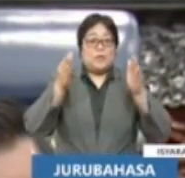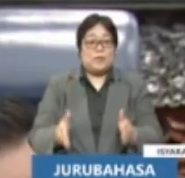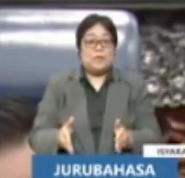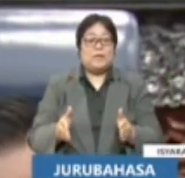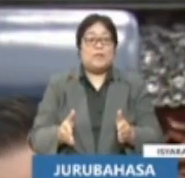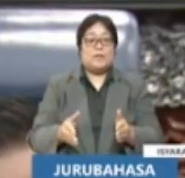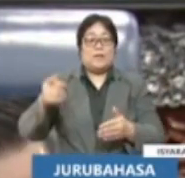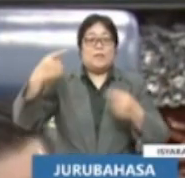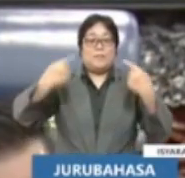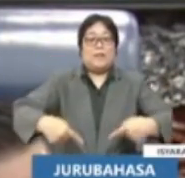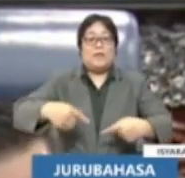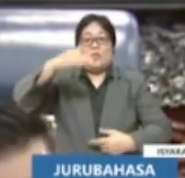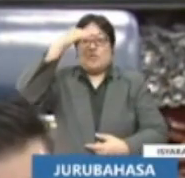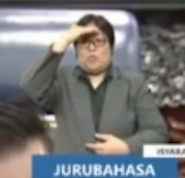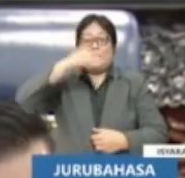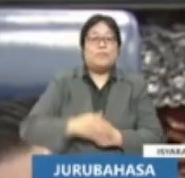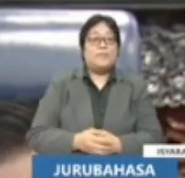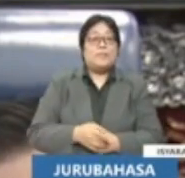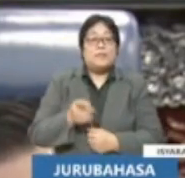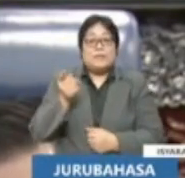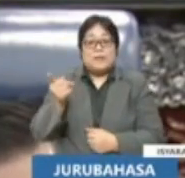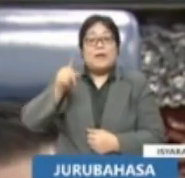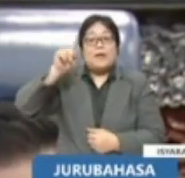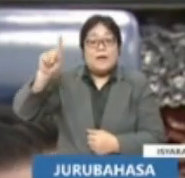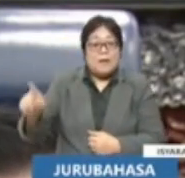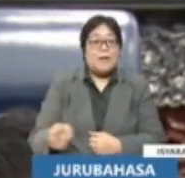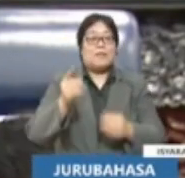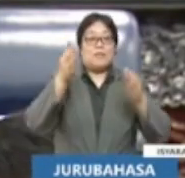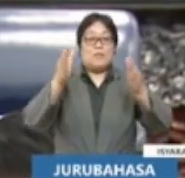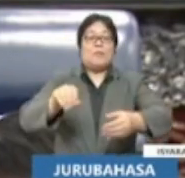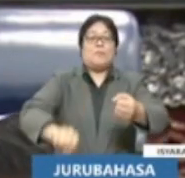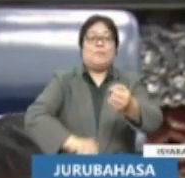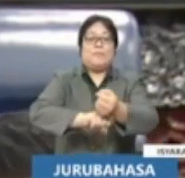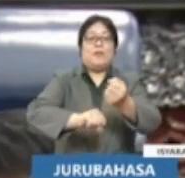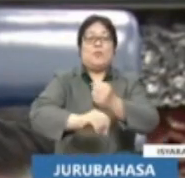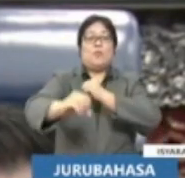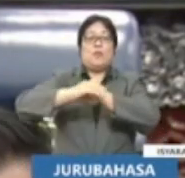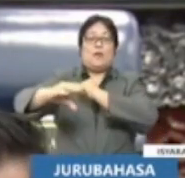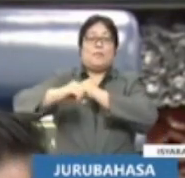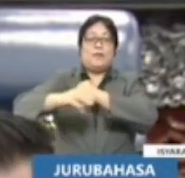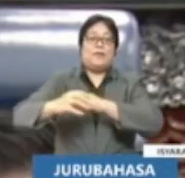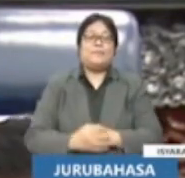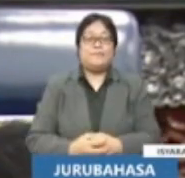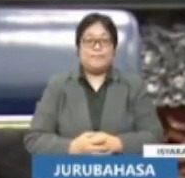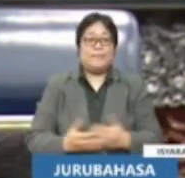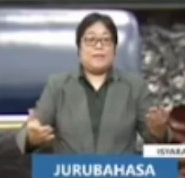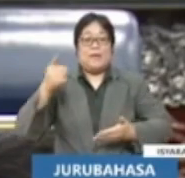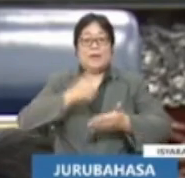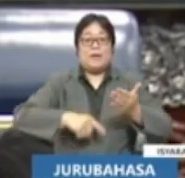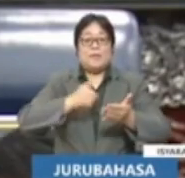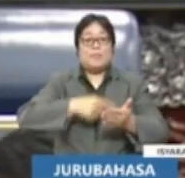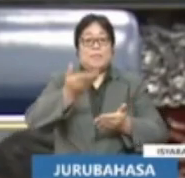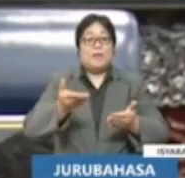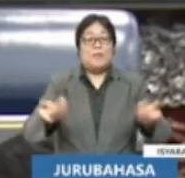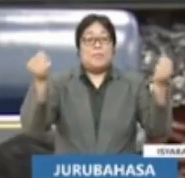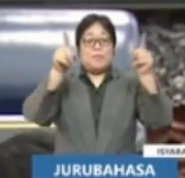calon yang bertanding di Johor. Dia hanya merupakan seorang penyokong kempen. Dan apa-apa perkara yang